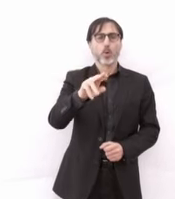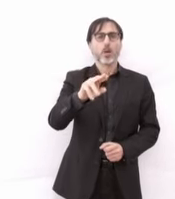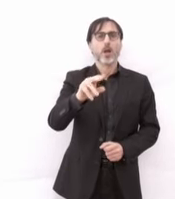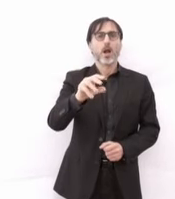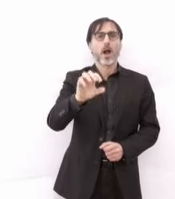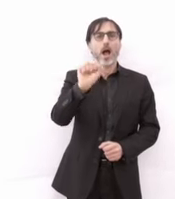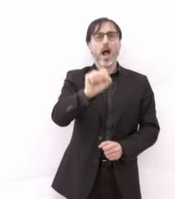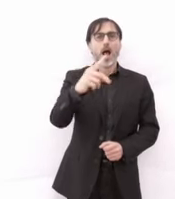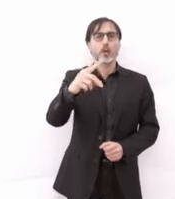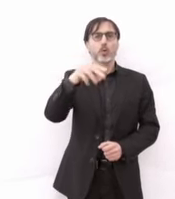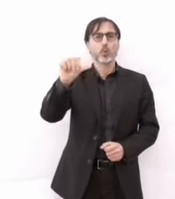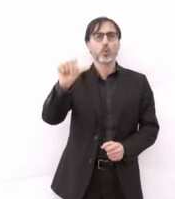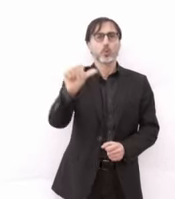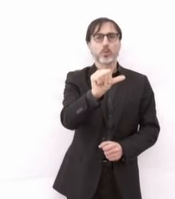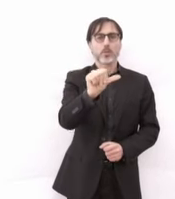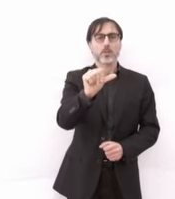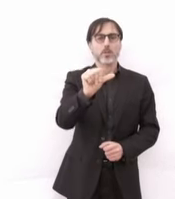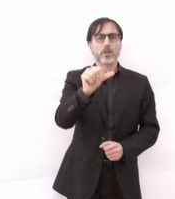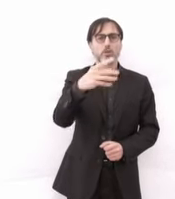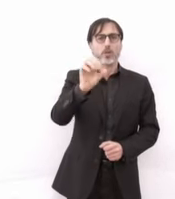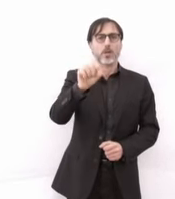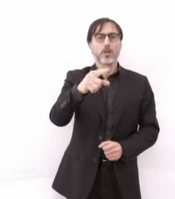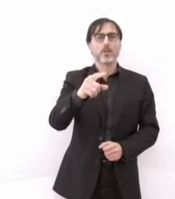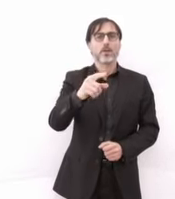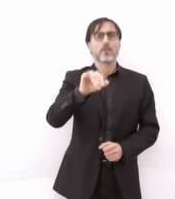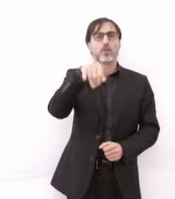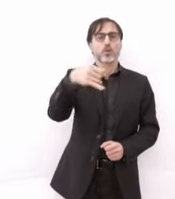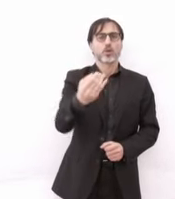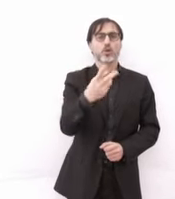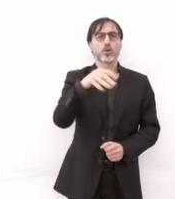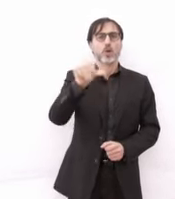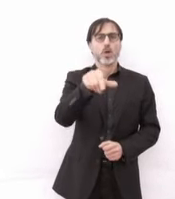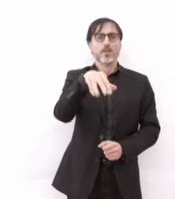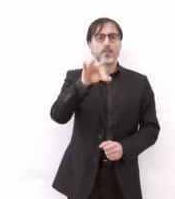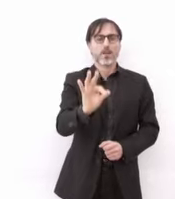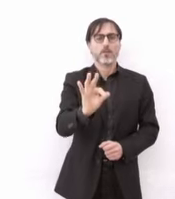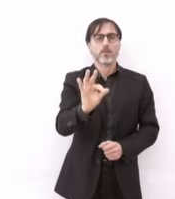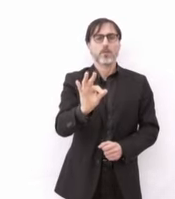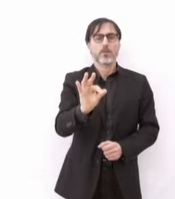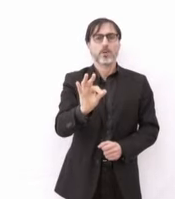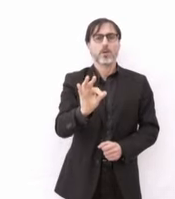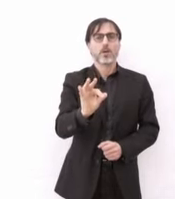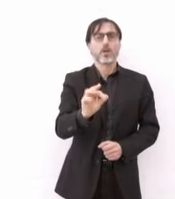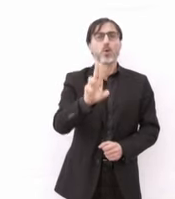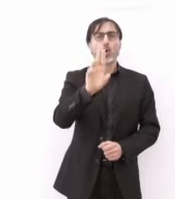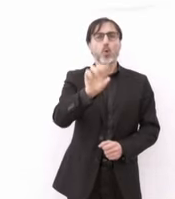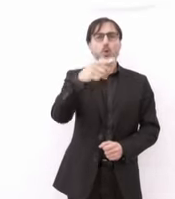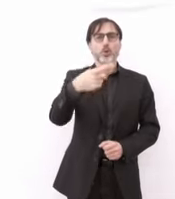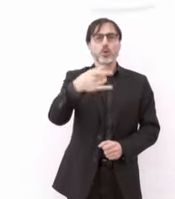Adusk, Avuku Joseph, Ebere Ujiuna,